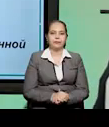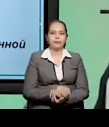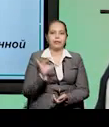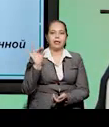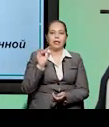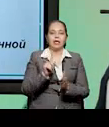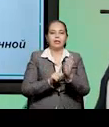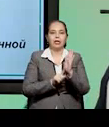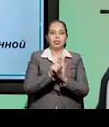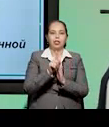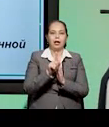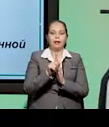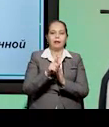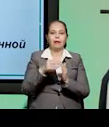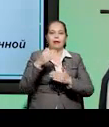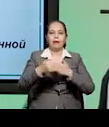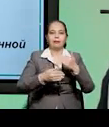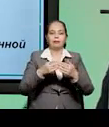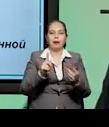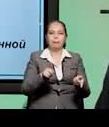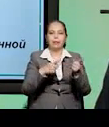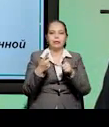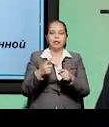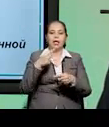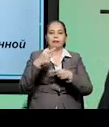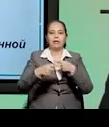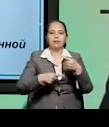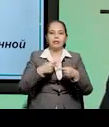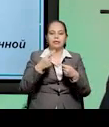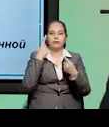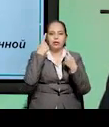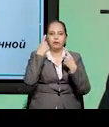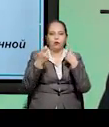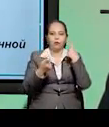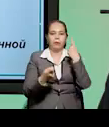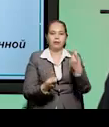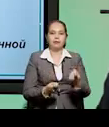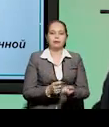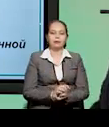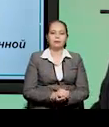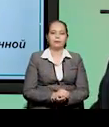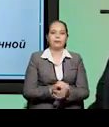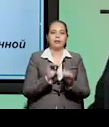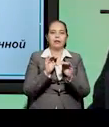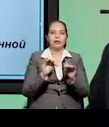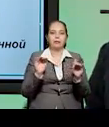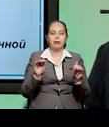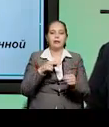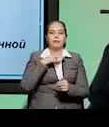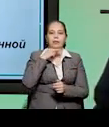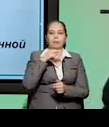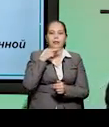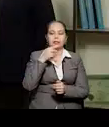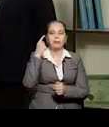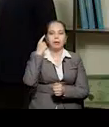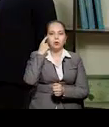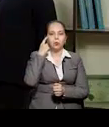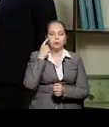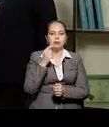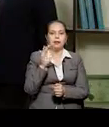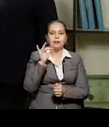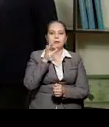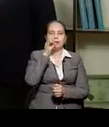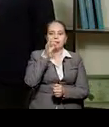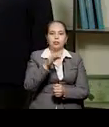и начальный этап передачи наследственной информации. Ребята, внимательно подумайте